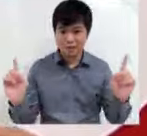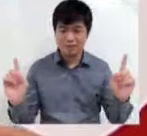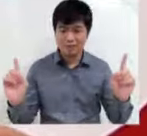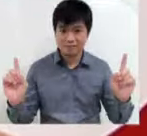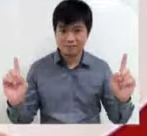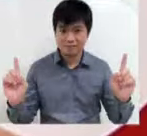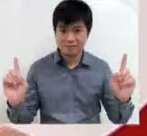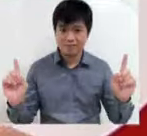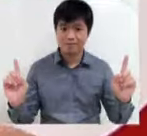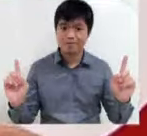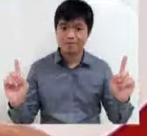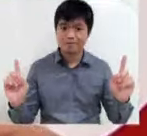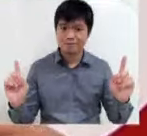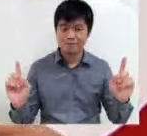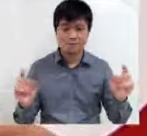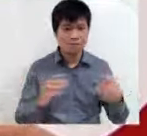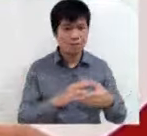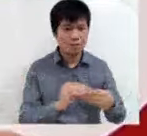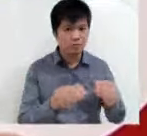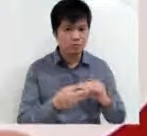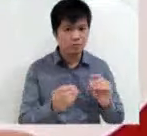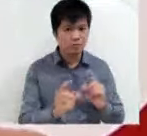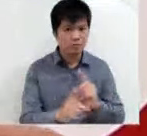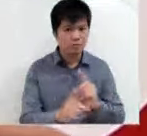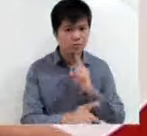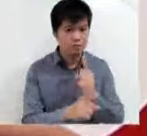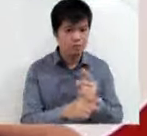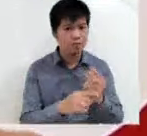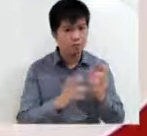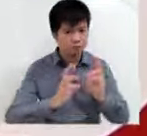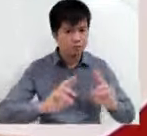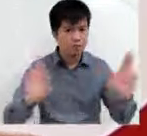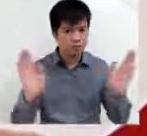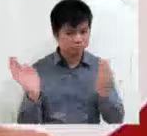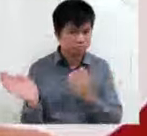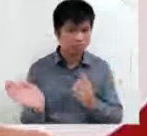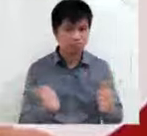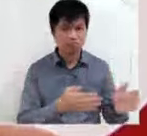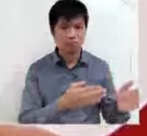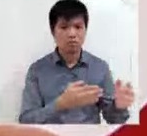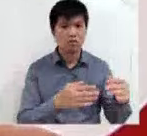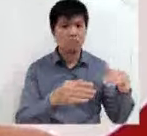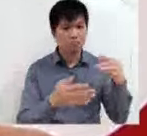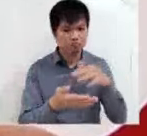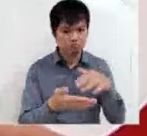yung mga stories na talagang pinaghandaan, pinag-aralan,